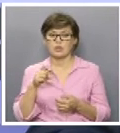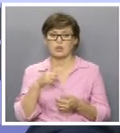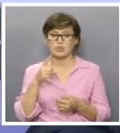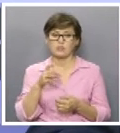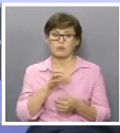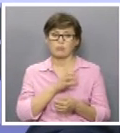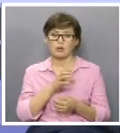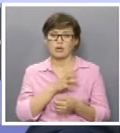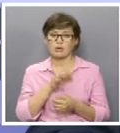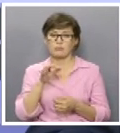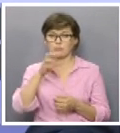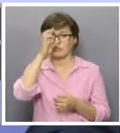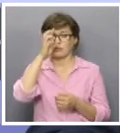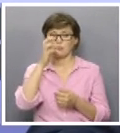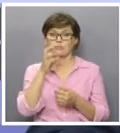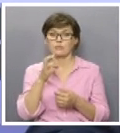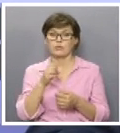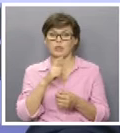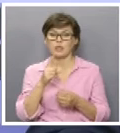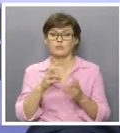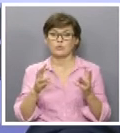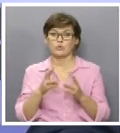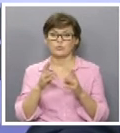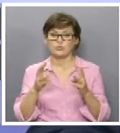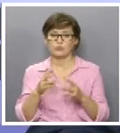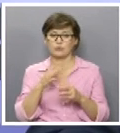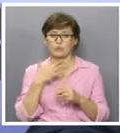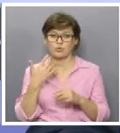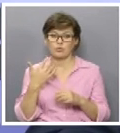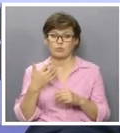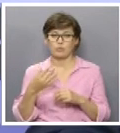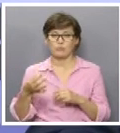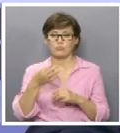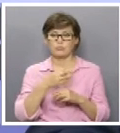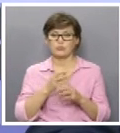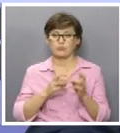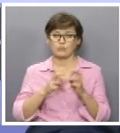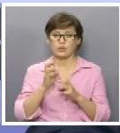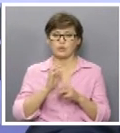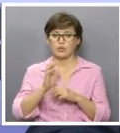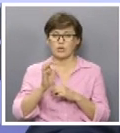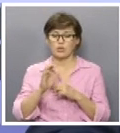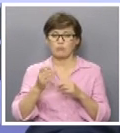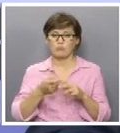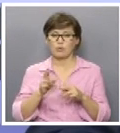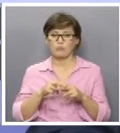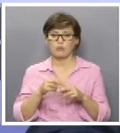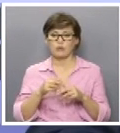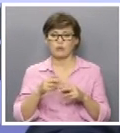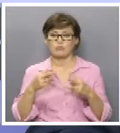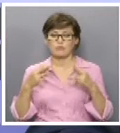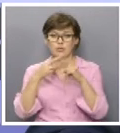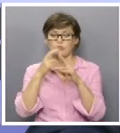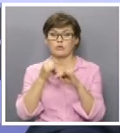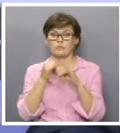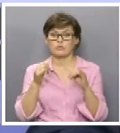бай мемлекетпіз. Газ отынына бізде көп облыстарда өндіріледі. Сол себептен де оны тек қана инфрақұрылымын